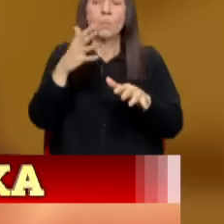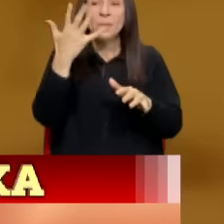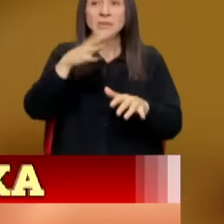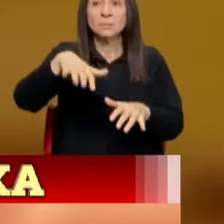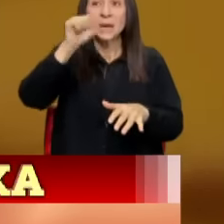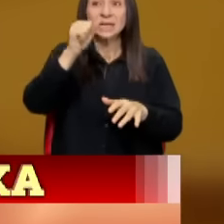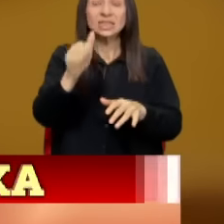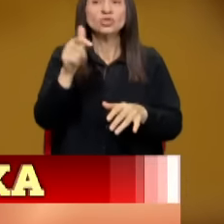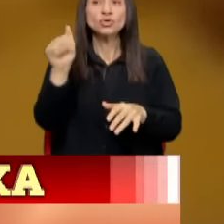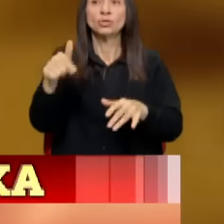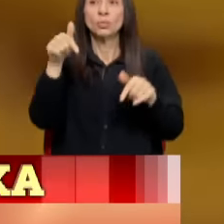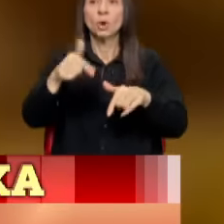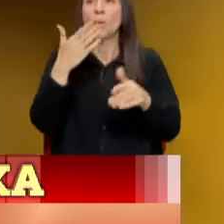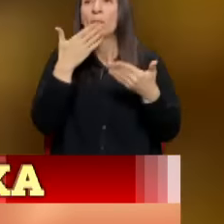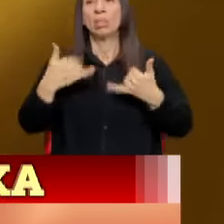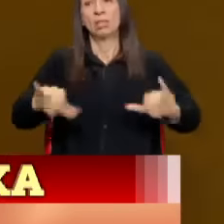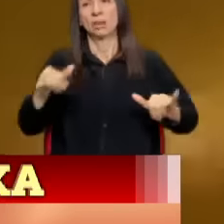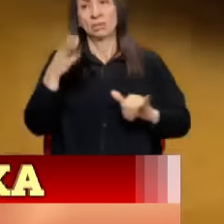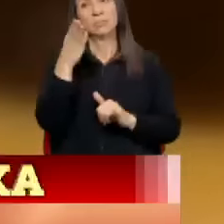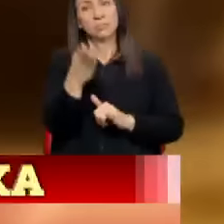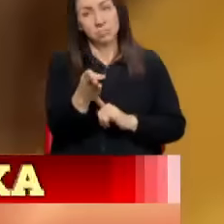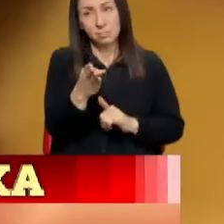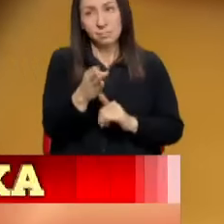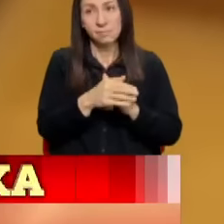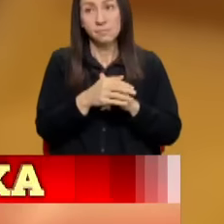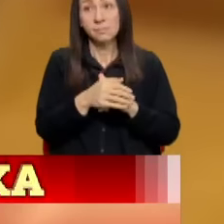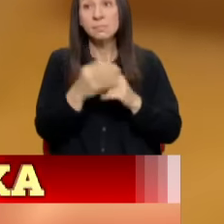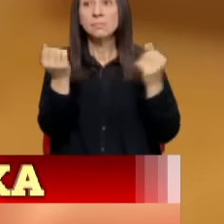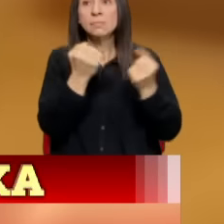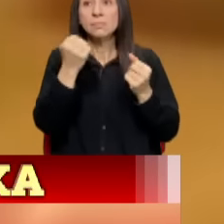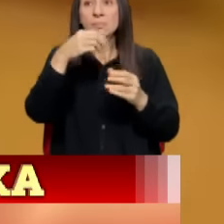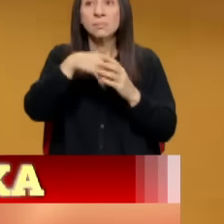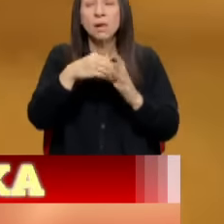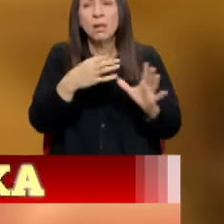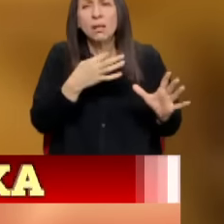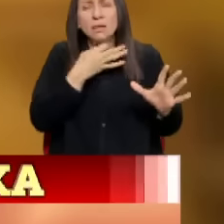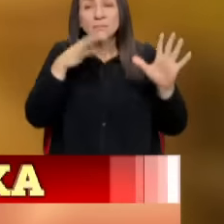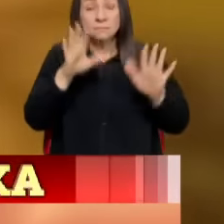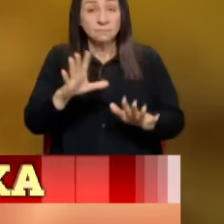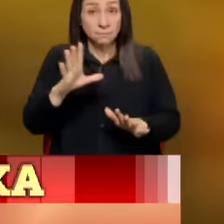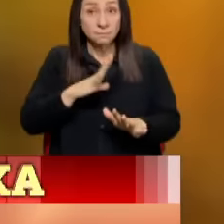merkez ilçede bugün okullar tatil edildi. Araçlar içinde mahsur